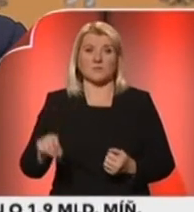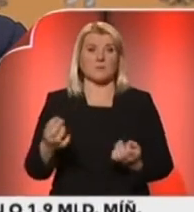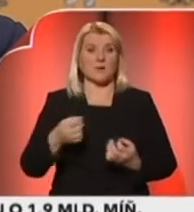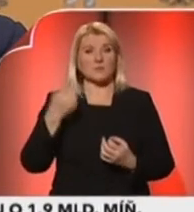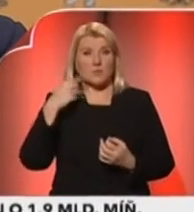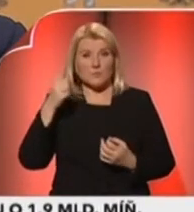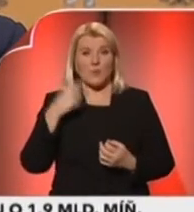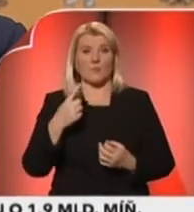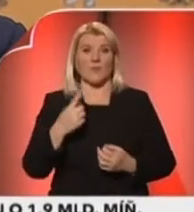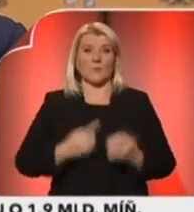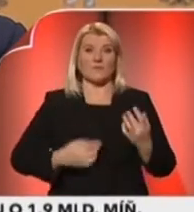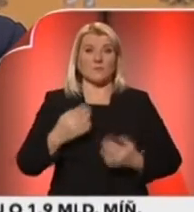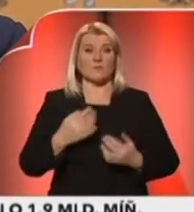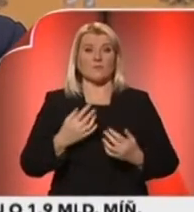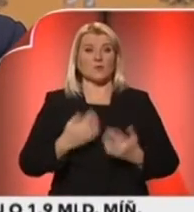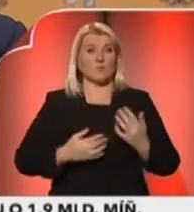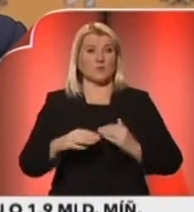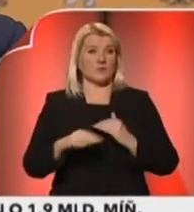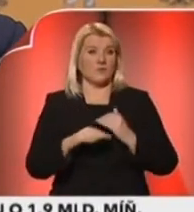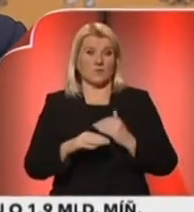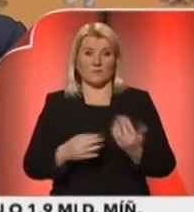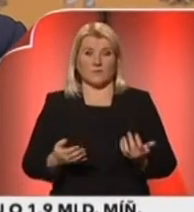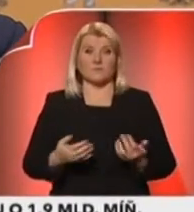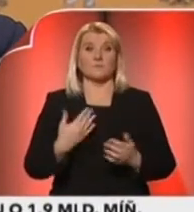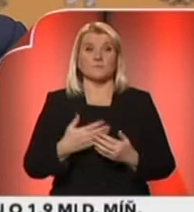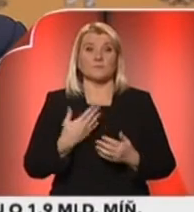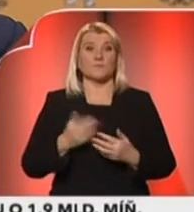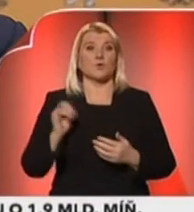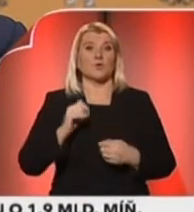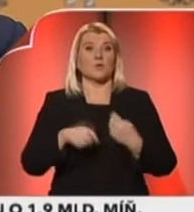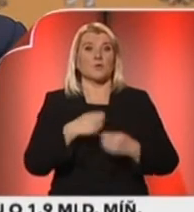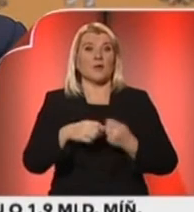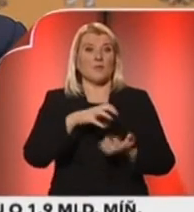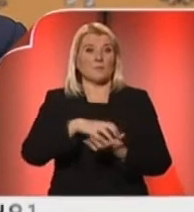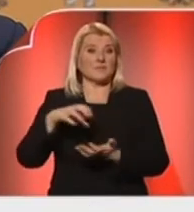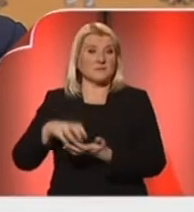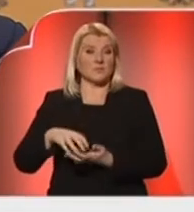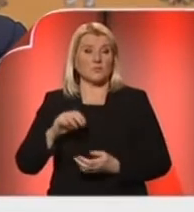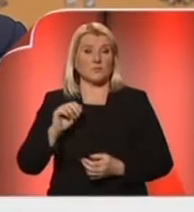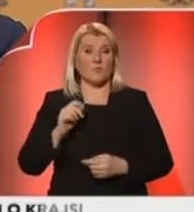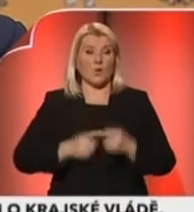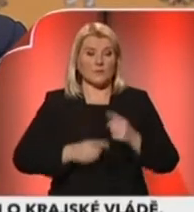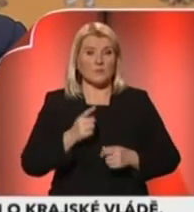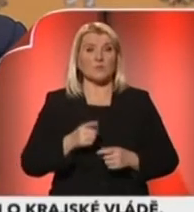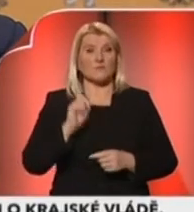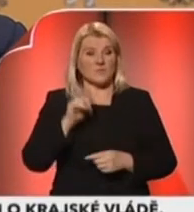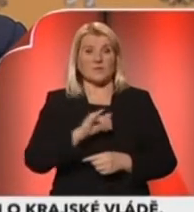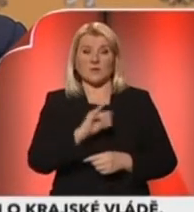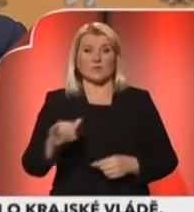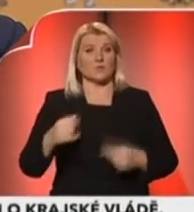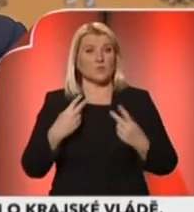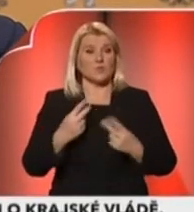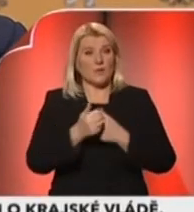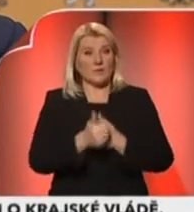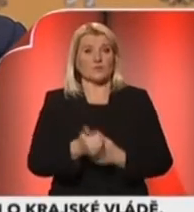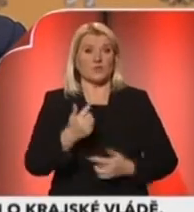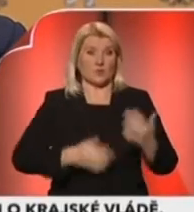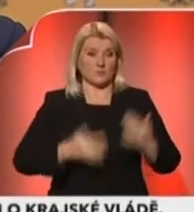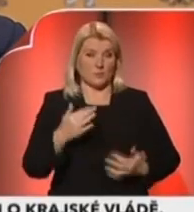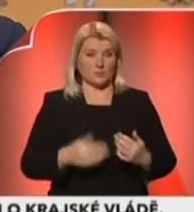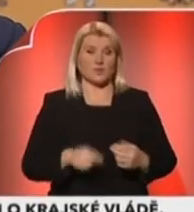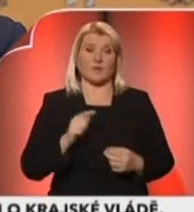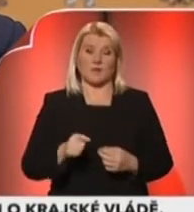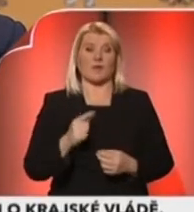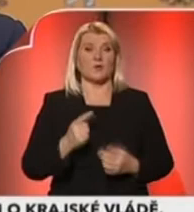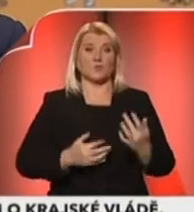problémy s vyrovnaným rozpočtem, protože kdo dělal komunální politiku, tak ví, že všechno se rozvíjí od rozpočtu a rozpočet musí